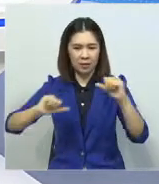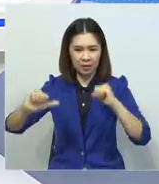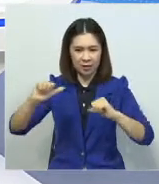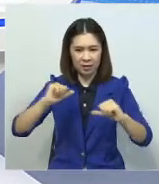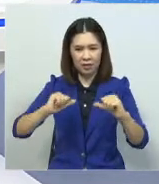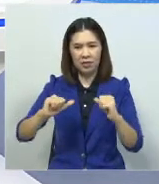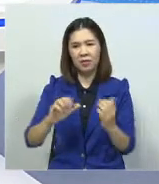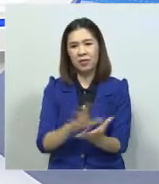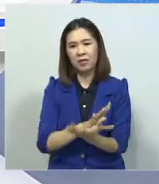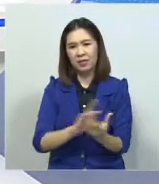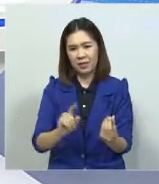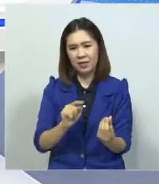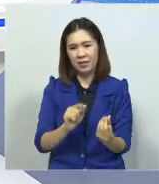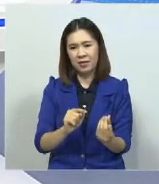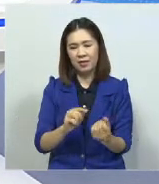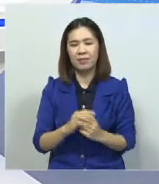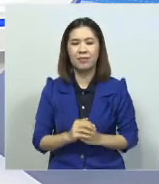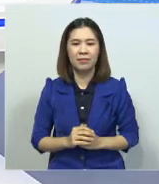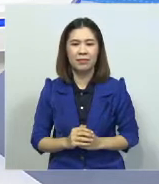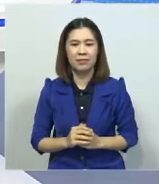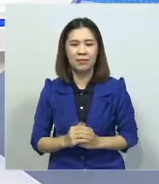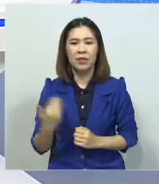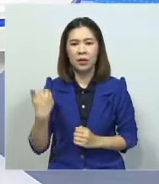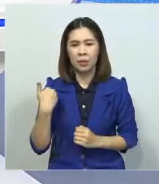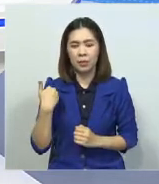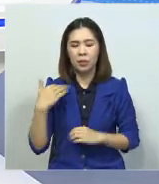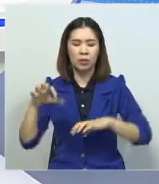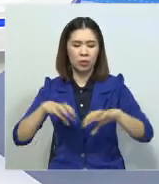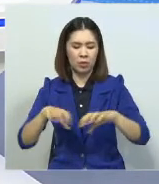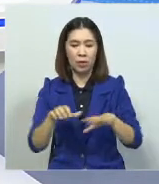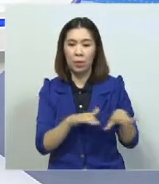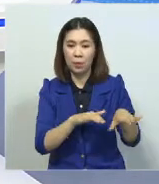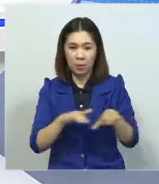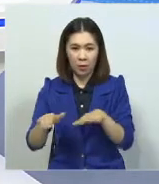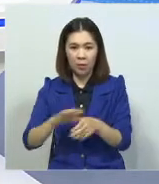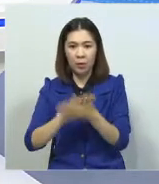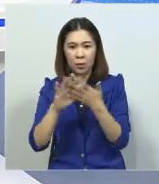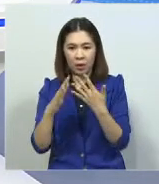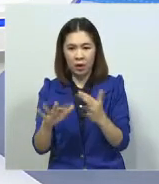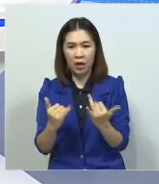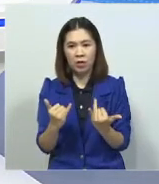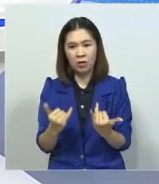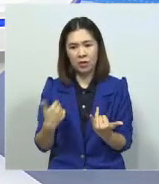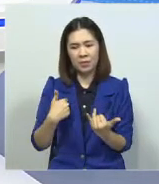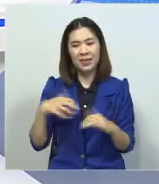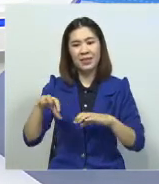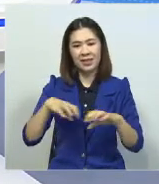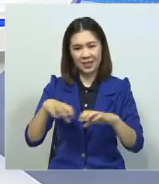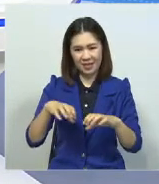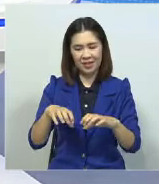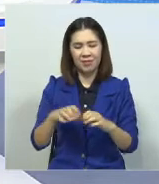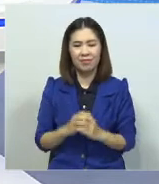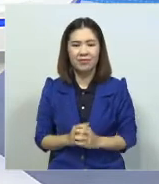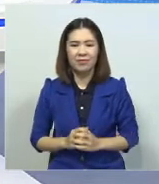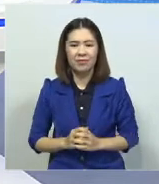รมร่วมสมัยนานาชาติหรือว่า Thailand Biennale ค่ะที่ได้มีการเตรียมความพร้อมแล้วและในพื้นที่ตอนนี้ก็มีการเตรียมความพร้อมเช่